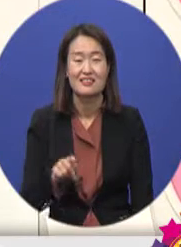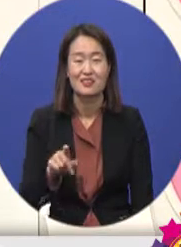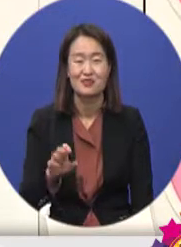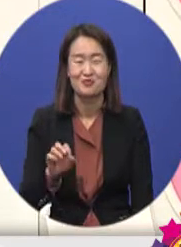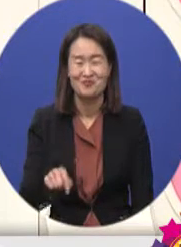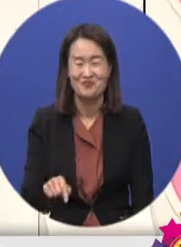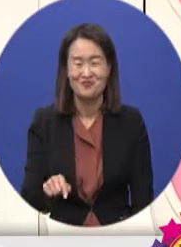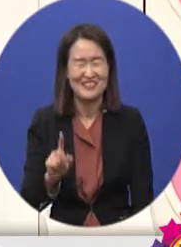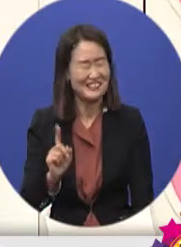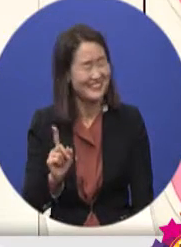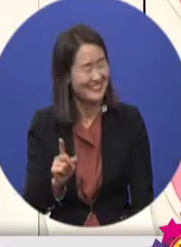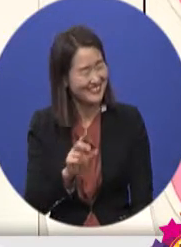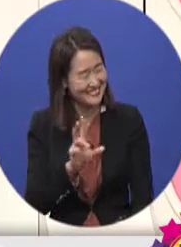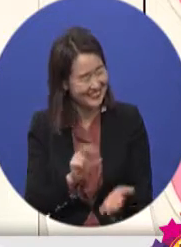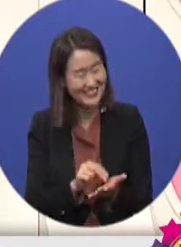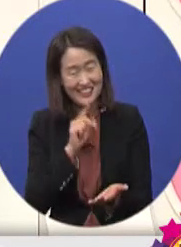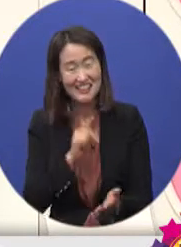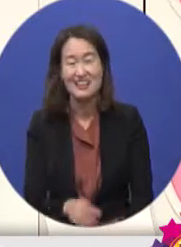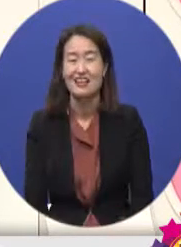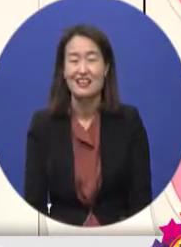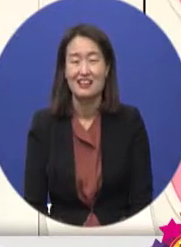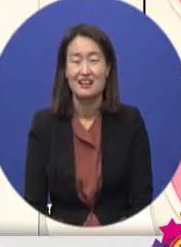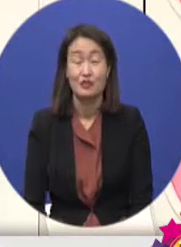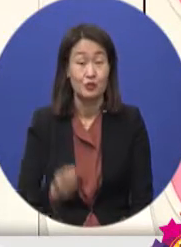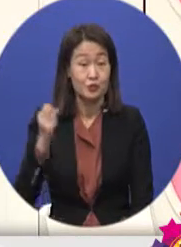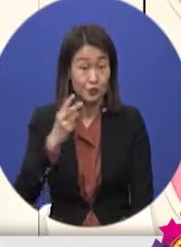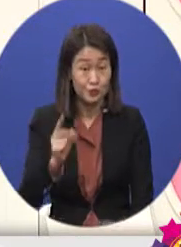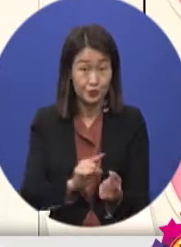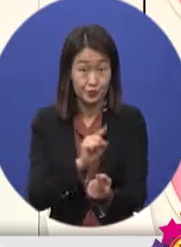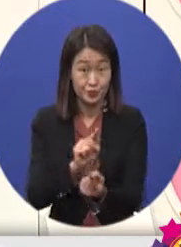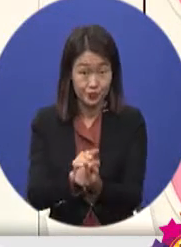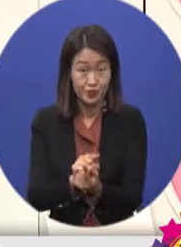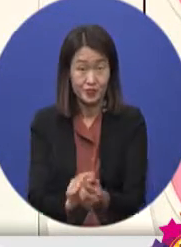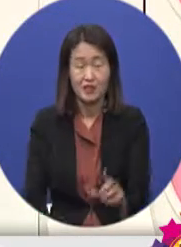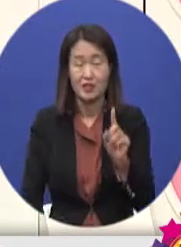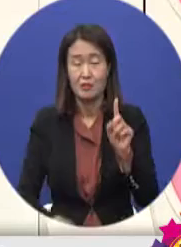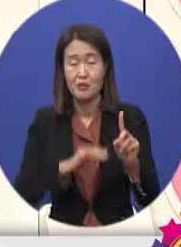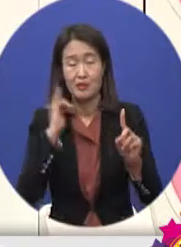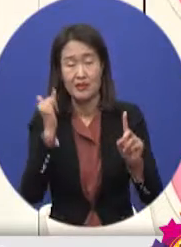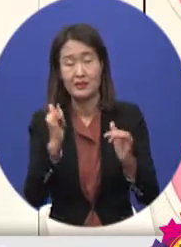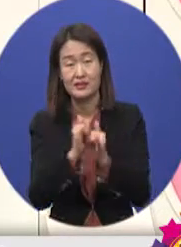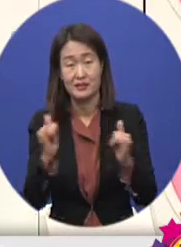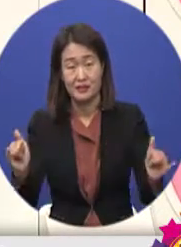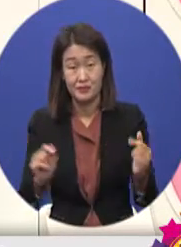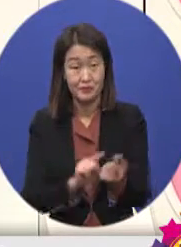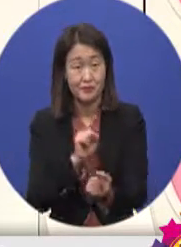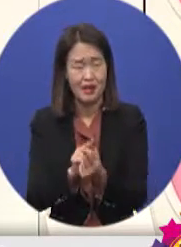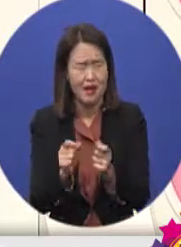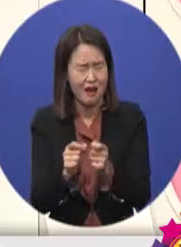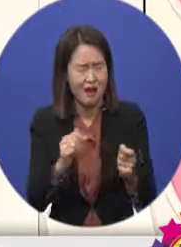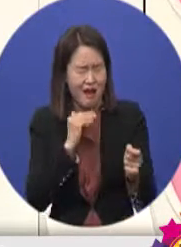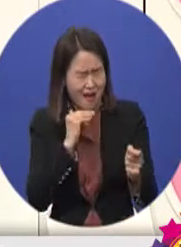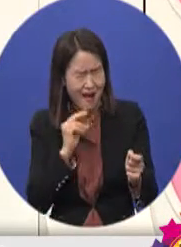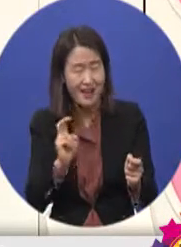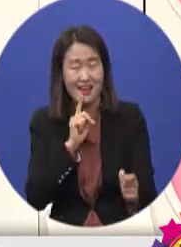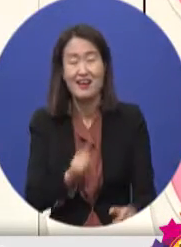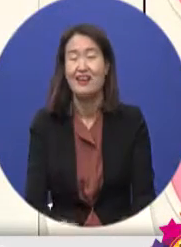씨. 자, 또 모셔보겠습니다. 즉석 참가자로 모십니다. 오래